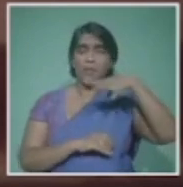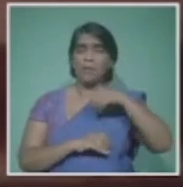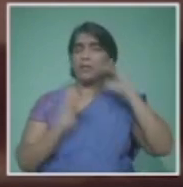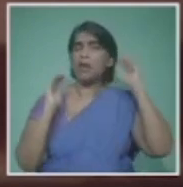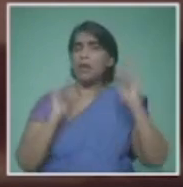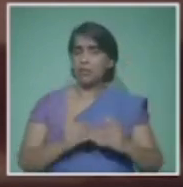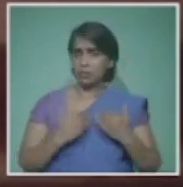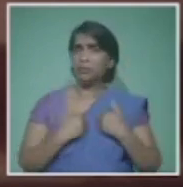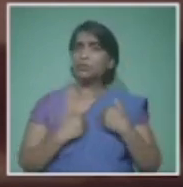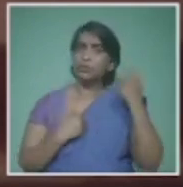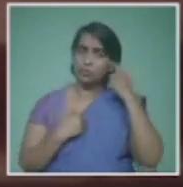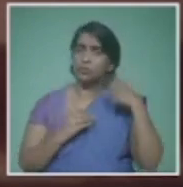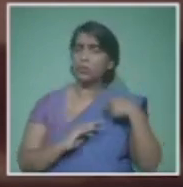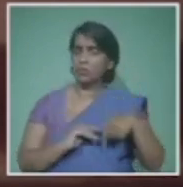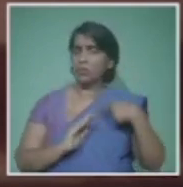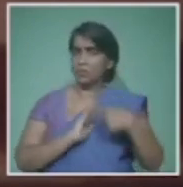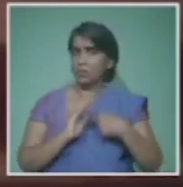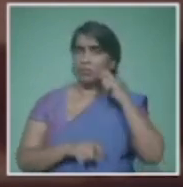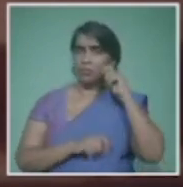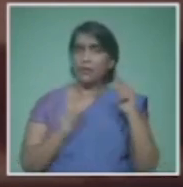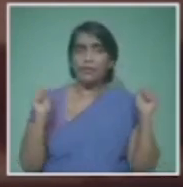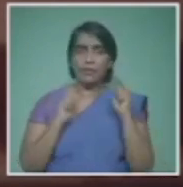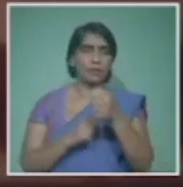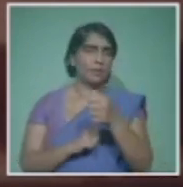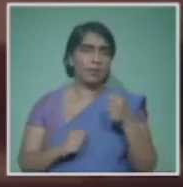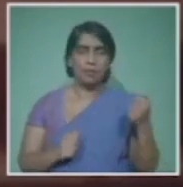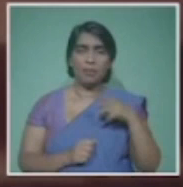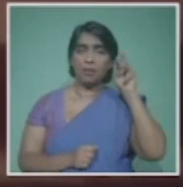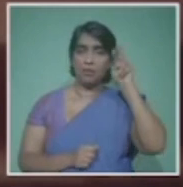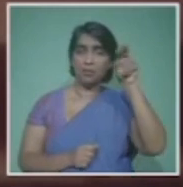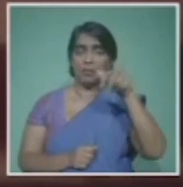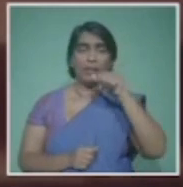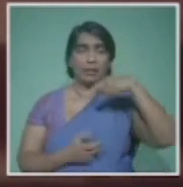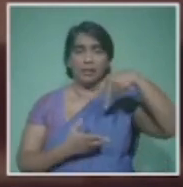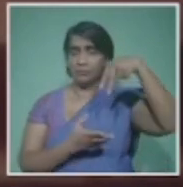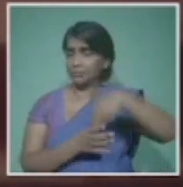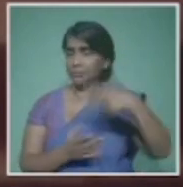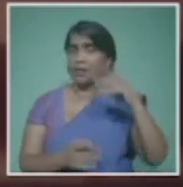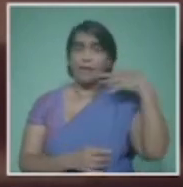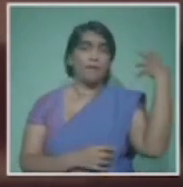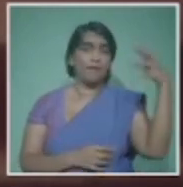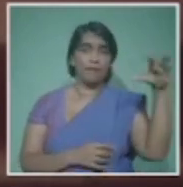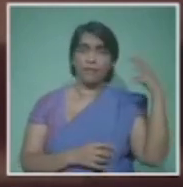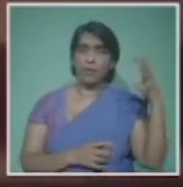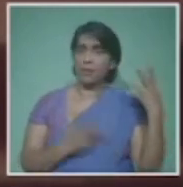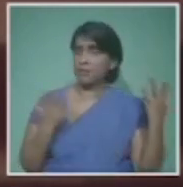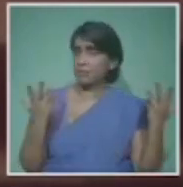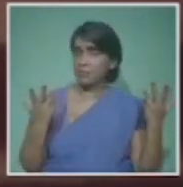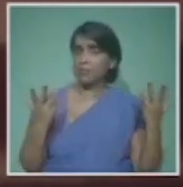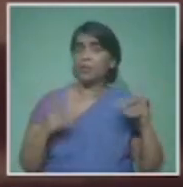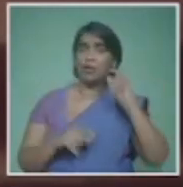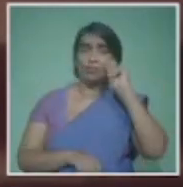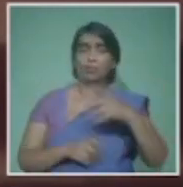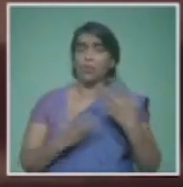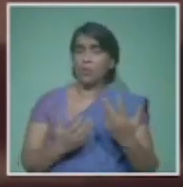කරන්න. අපි දන්නවා මේ රටේ දැනට ජනතාවට ෆ්‍රිජ් එකක් පාවිච්චි කරන්න බෑ, හීටරයක් පාවිච්චි කරන්න බෑ, ෆෑන් එකක් පාවිච්චි කරන්න බෑ,